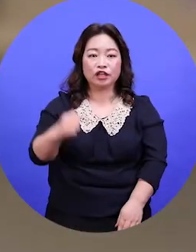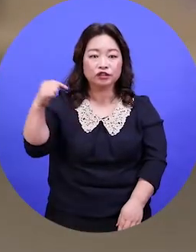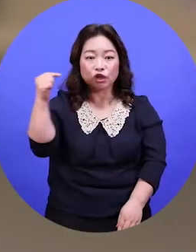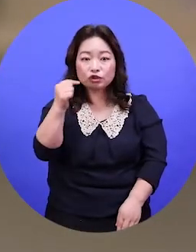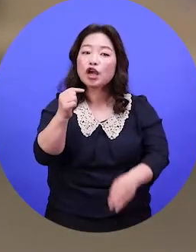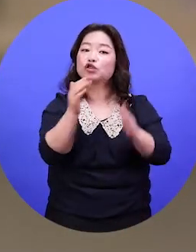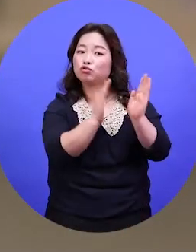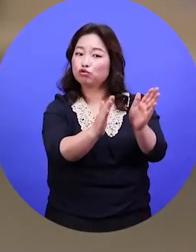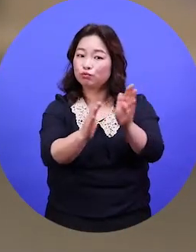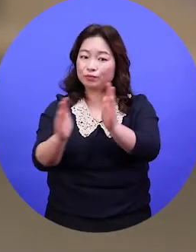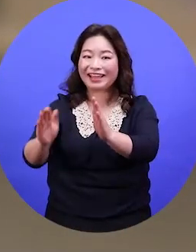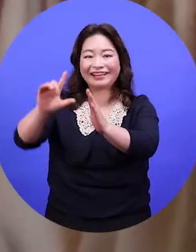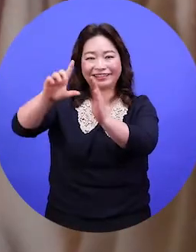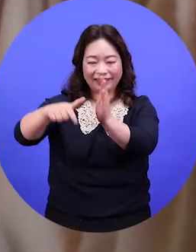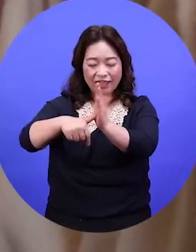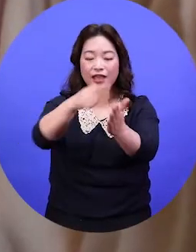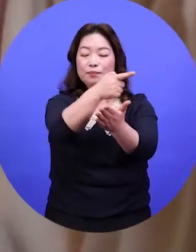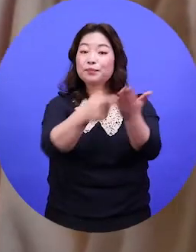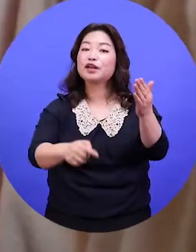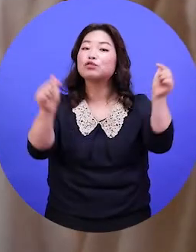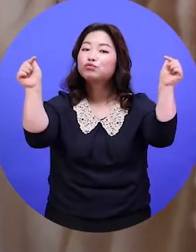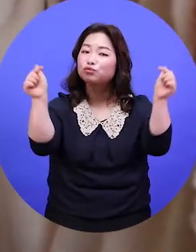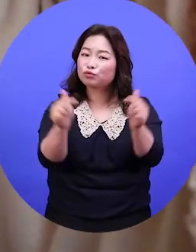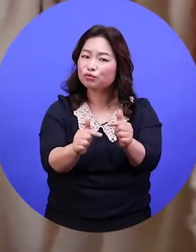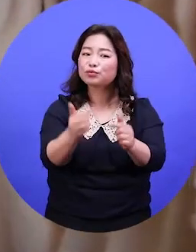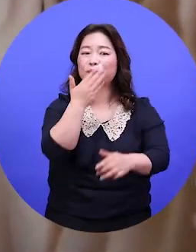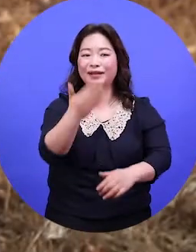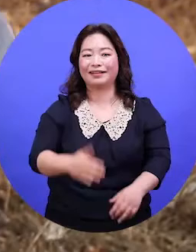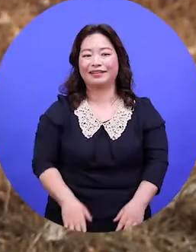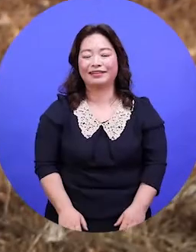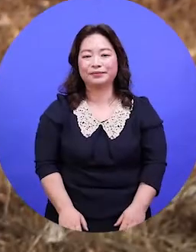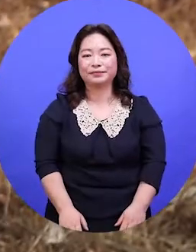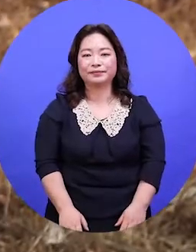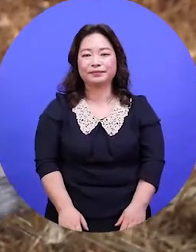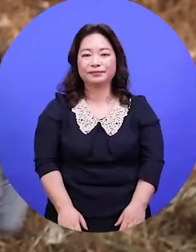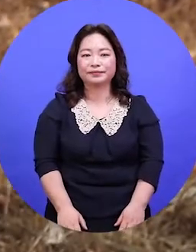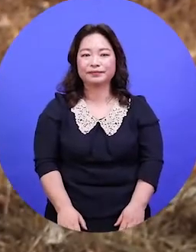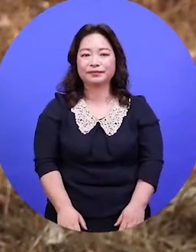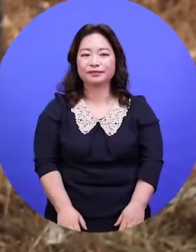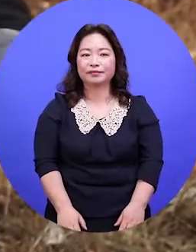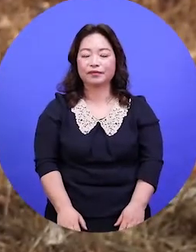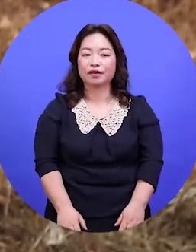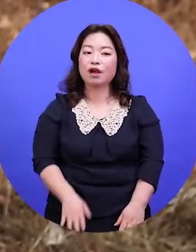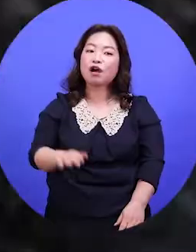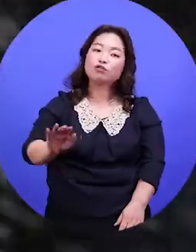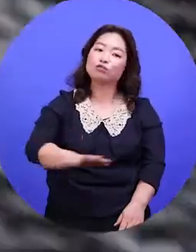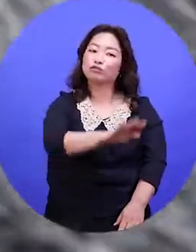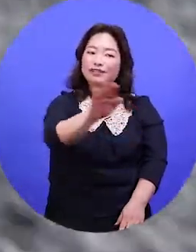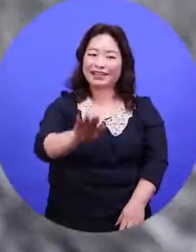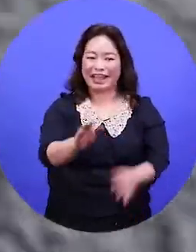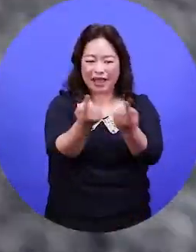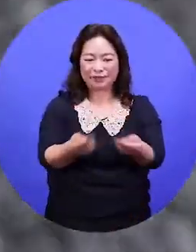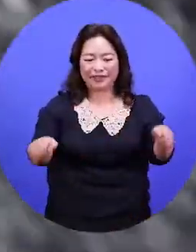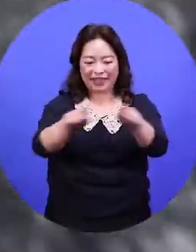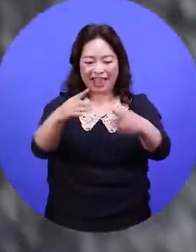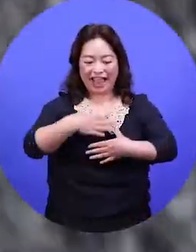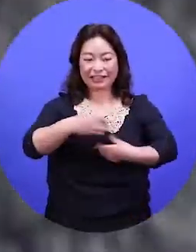철저하게 대비하고 준비해야 그 피해를 최소화할 수 있는 겨울 재해 대설. 모두가 함께